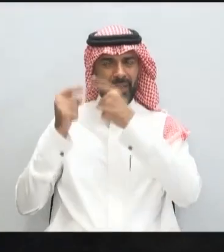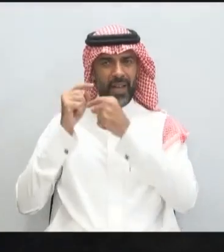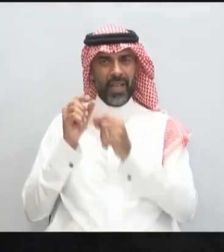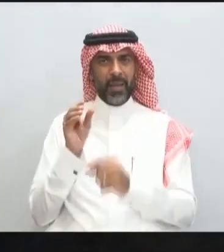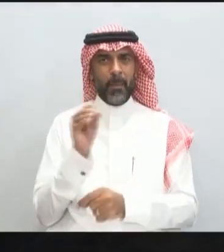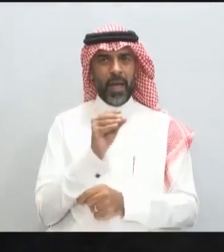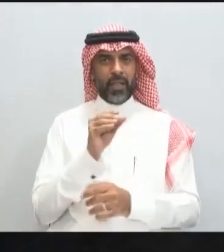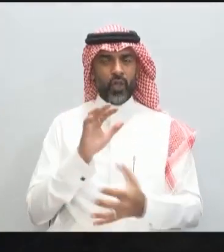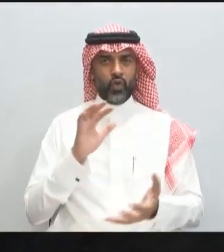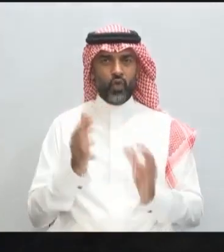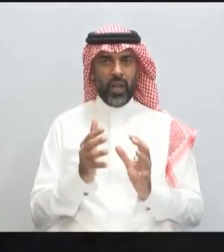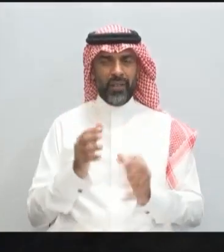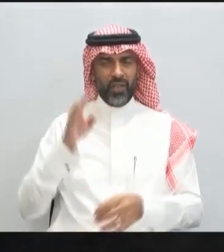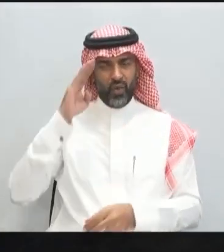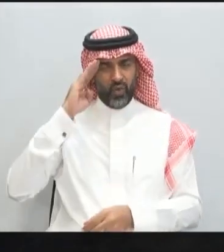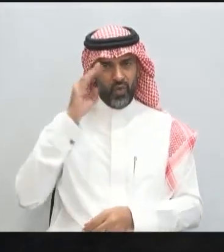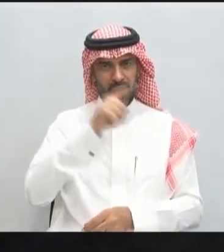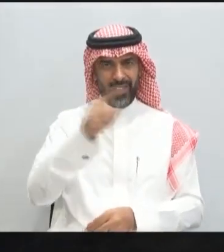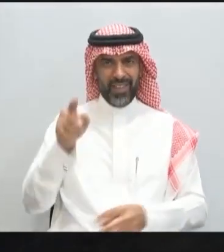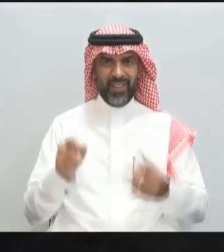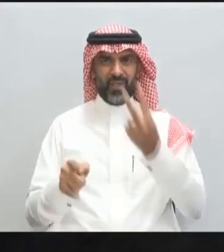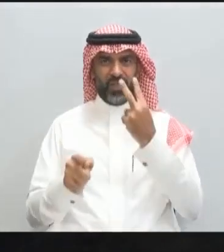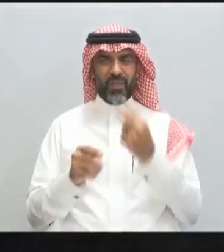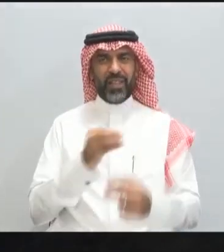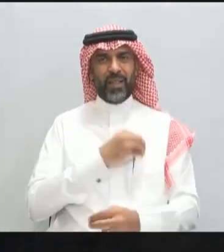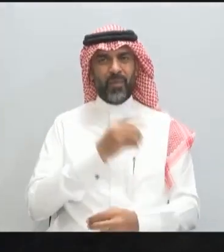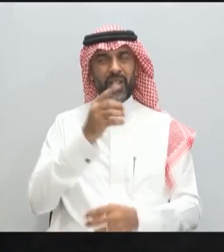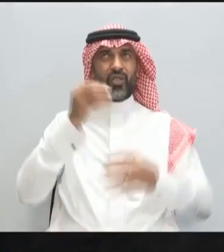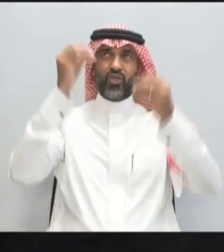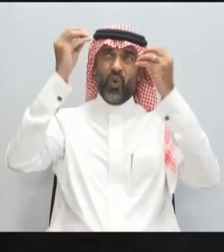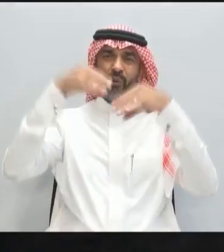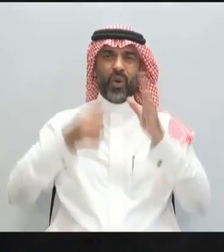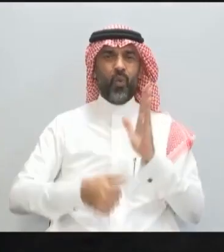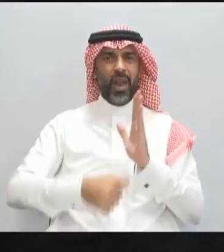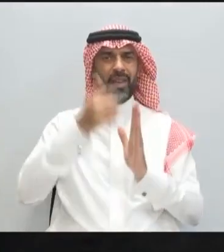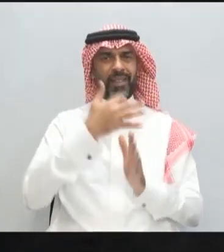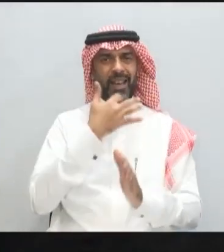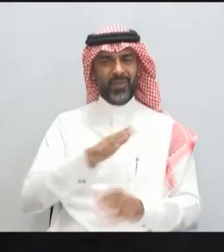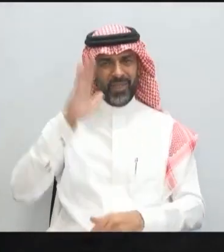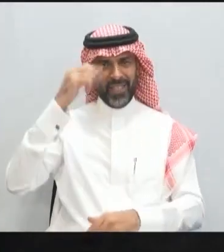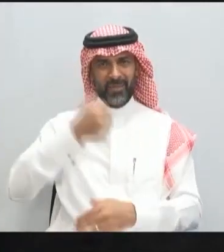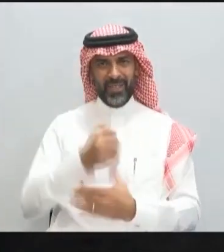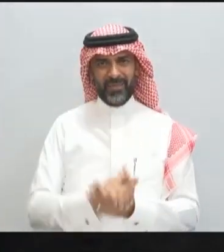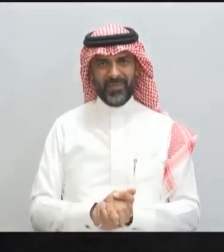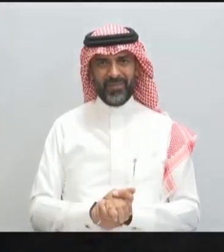الجغرافيا شاكرا ومقدرا تفاعلكم مع تمنياتي لكم بالتوفيق والنجاح